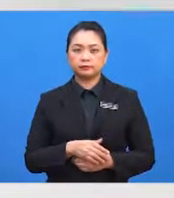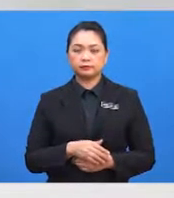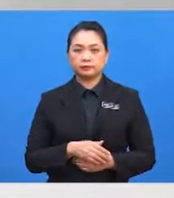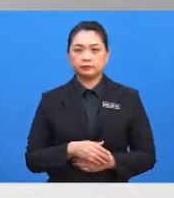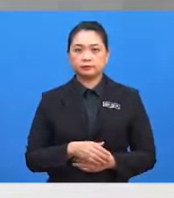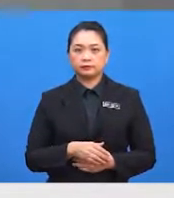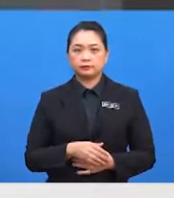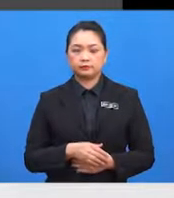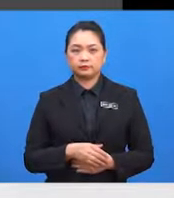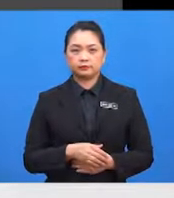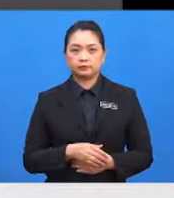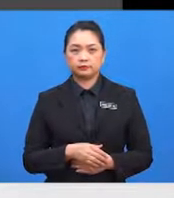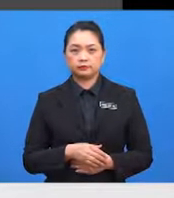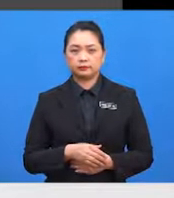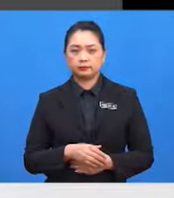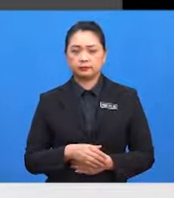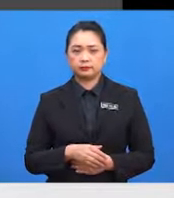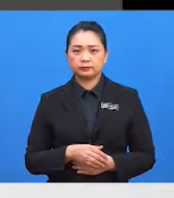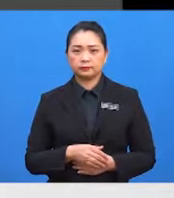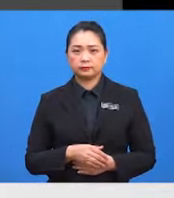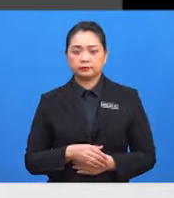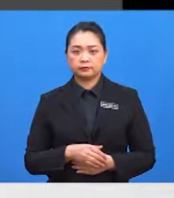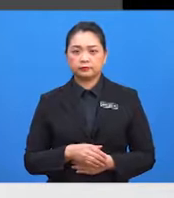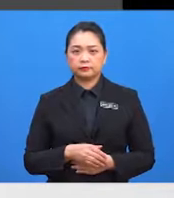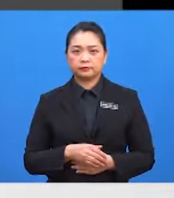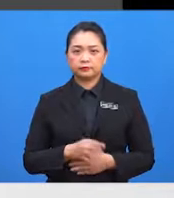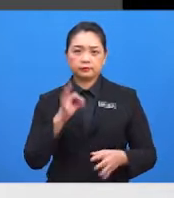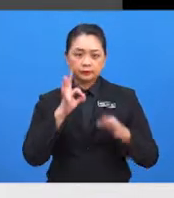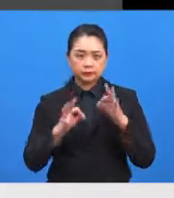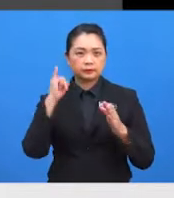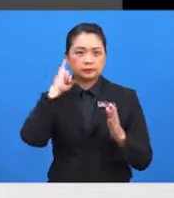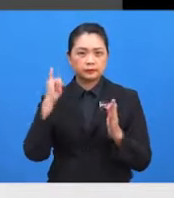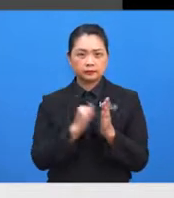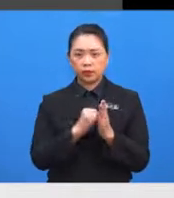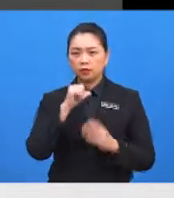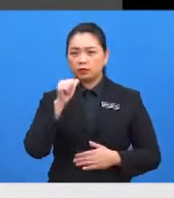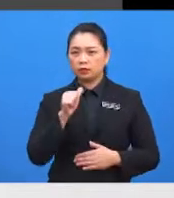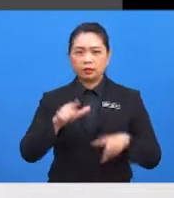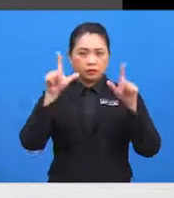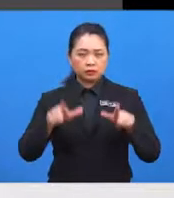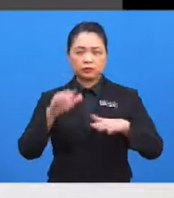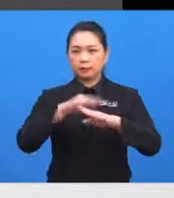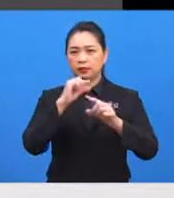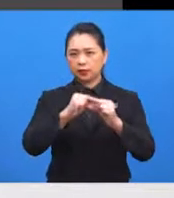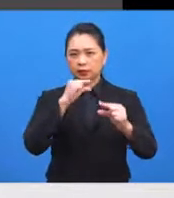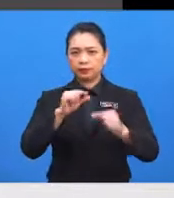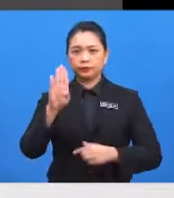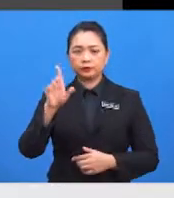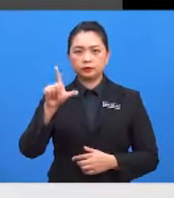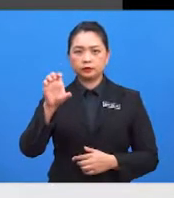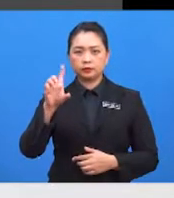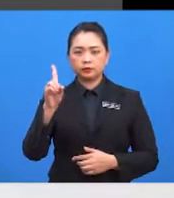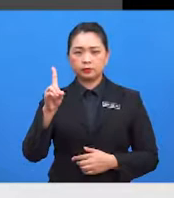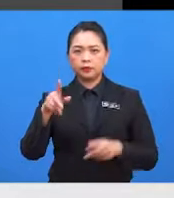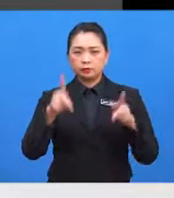permulaan hasil karya ini. Jika image tidak diletakkan pada garisan plik, pelajar